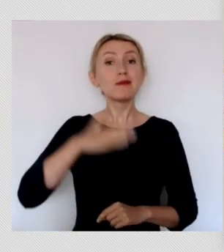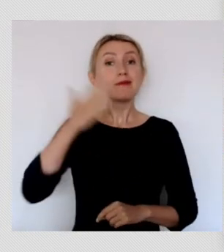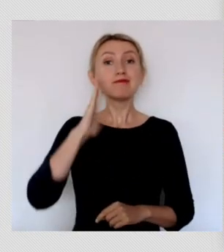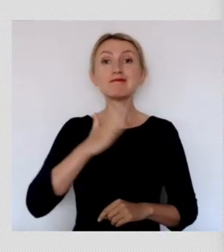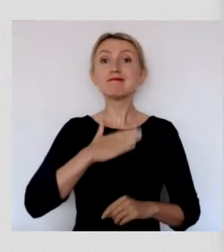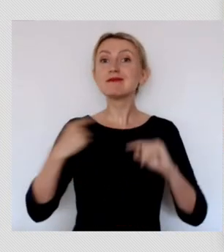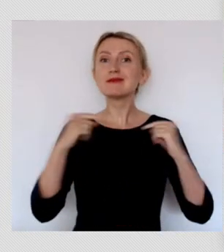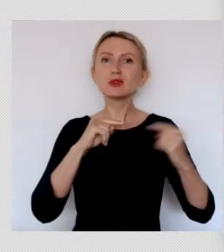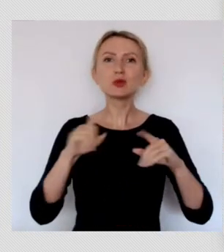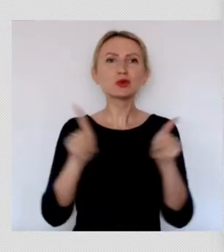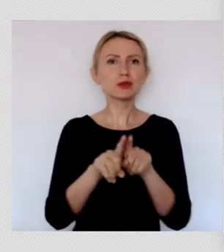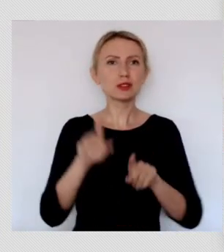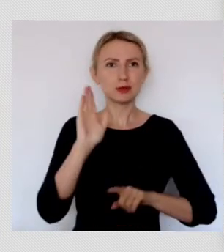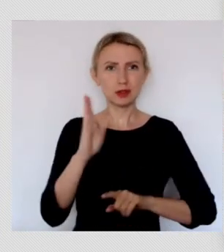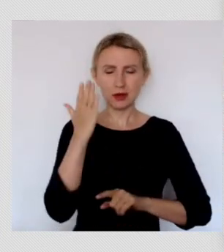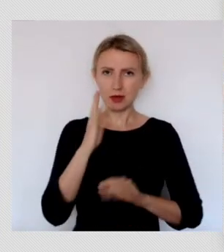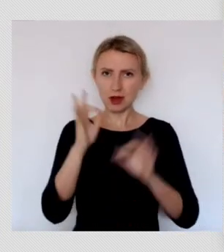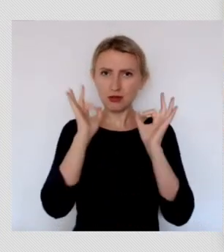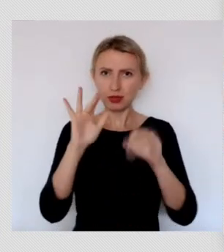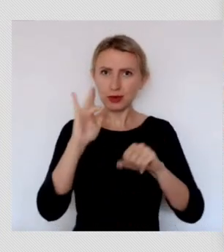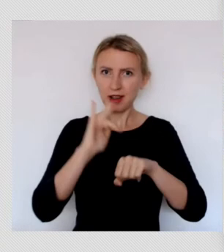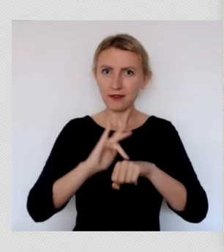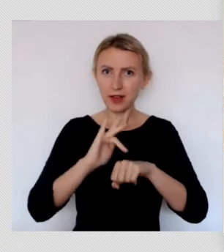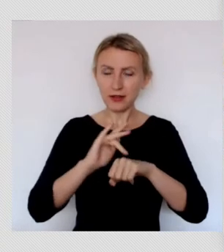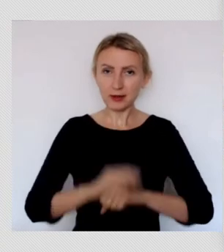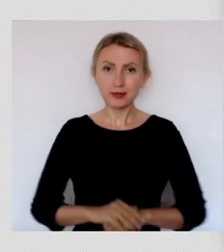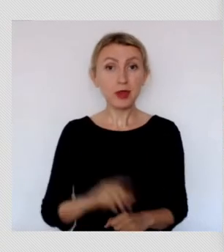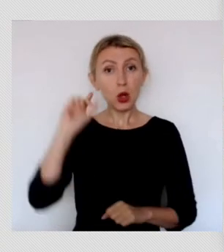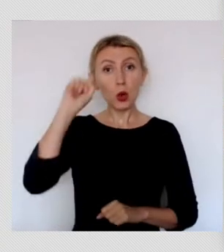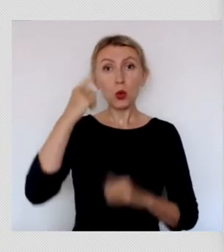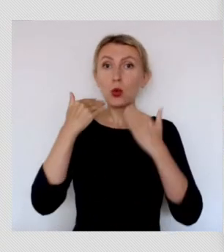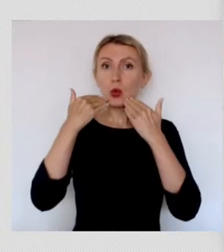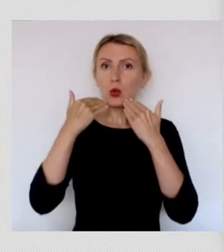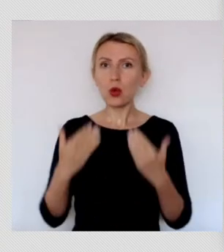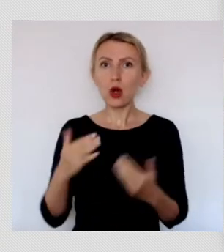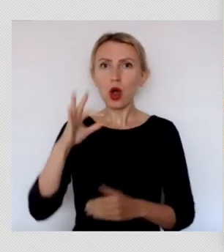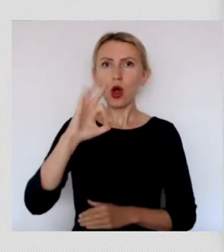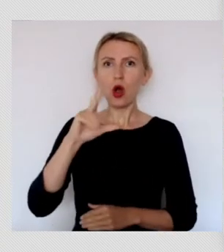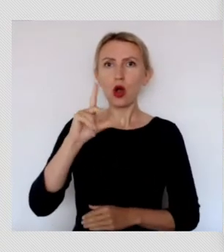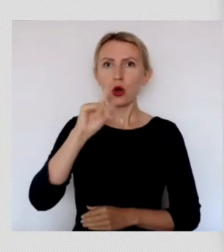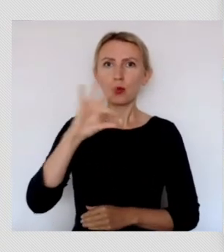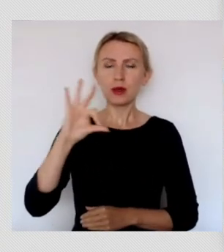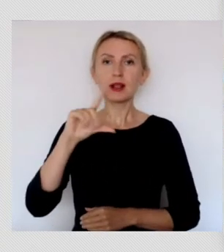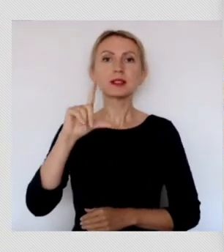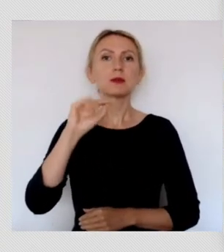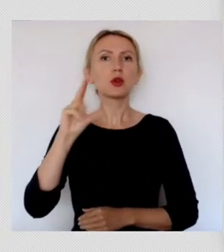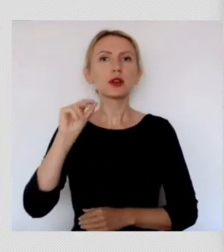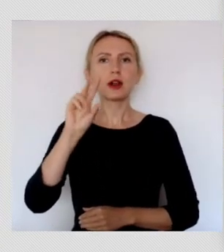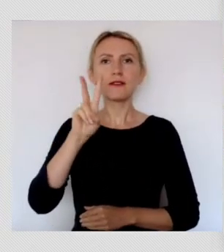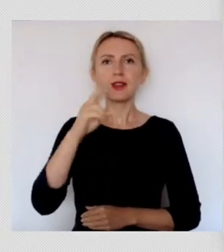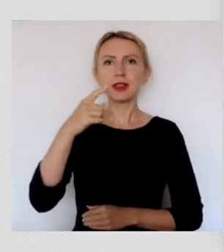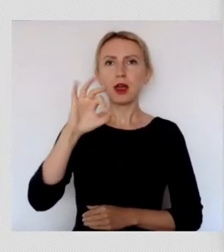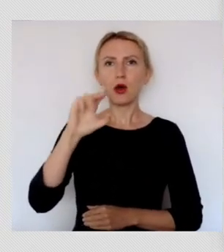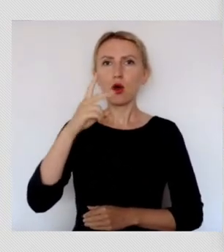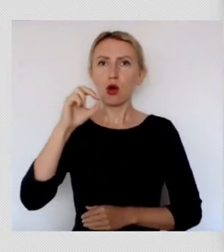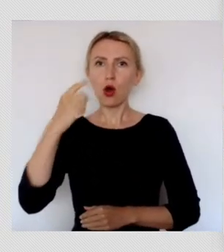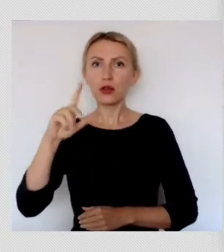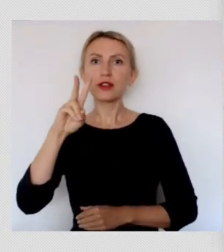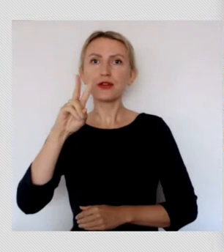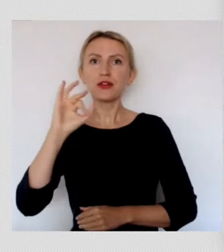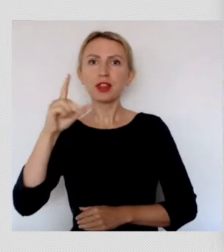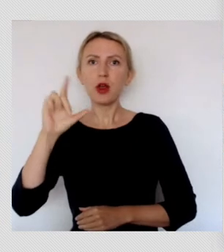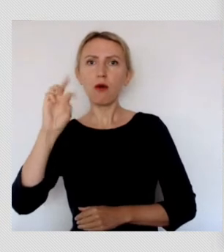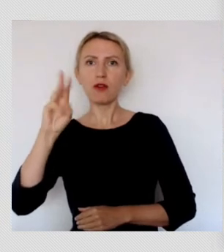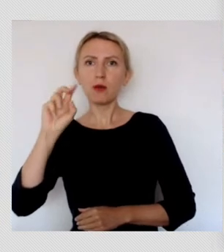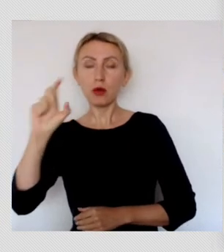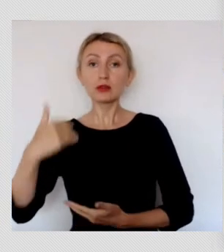dyskusja również będzie bardzo owocna. Przede wszystkim dziękuję OKO.press, Polityce, Wideokod i Wideo Wyborcza za